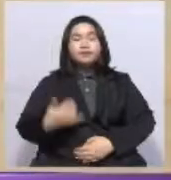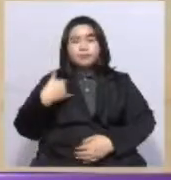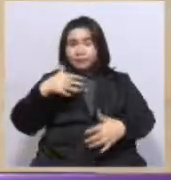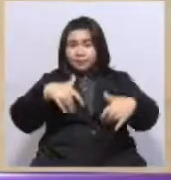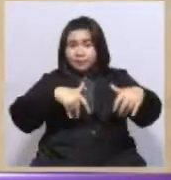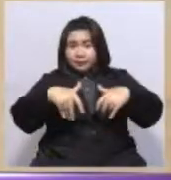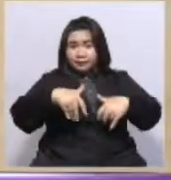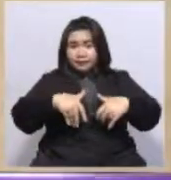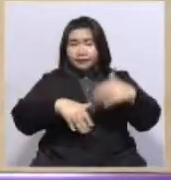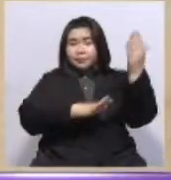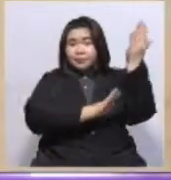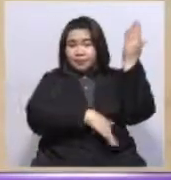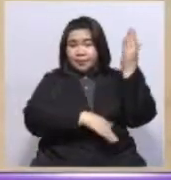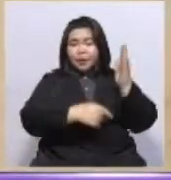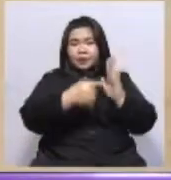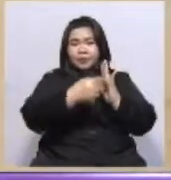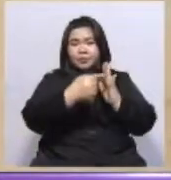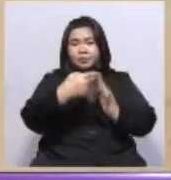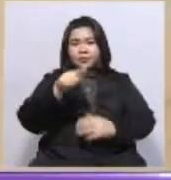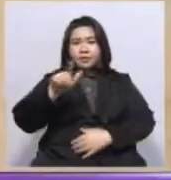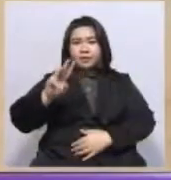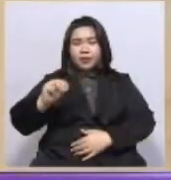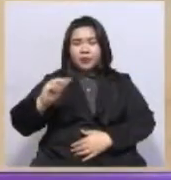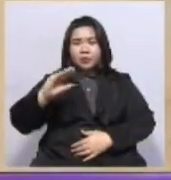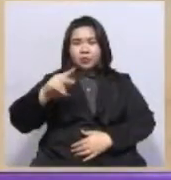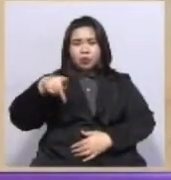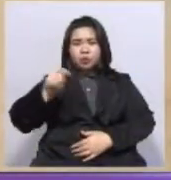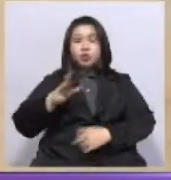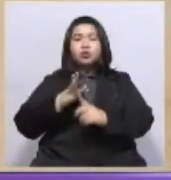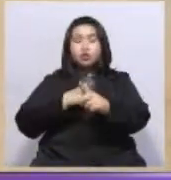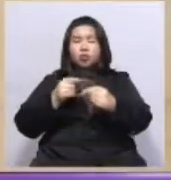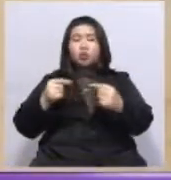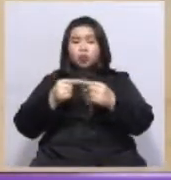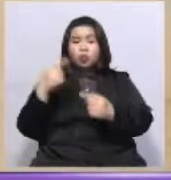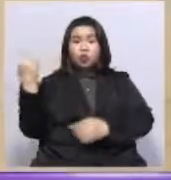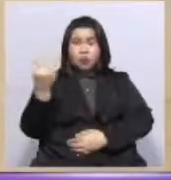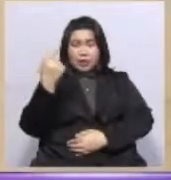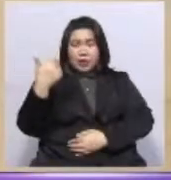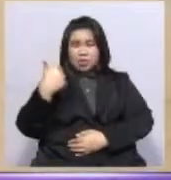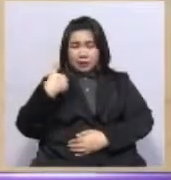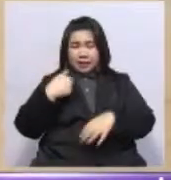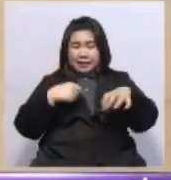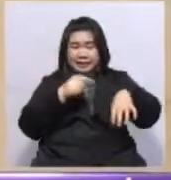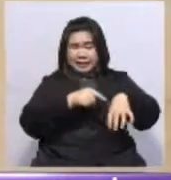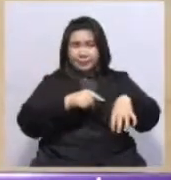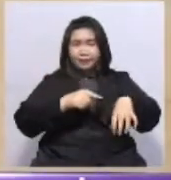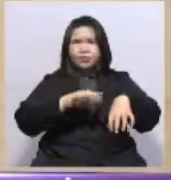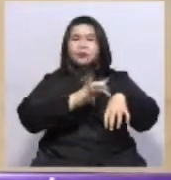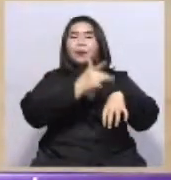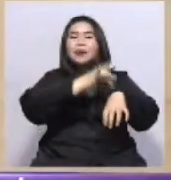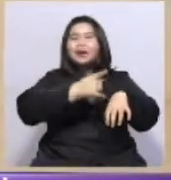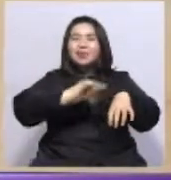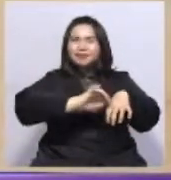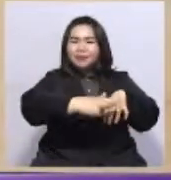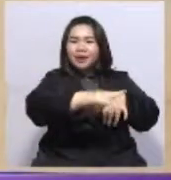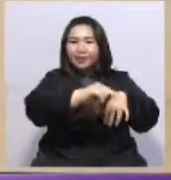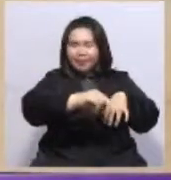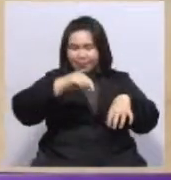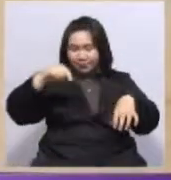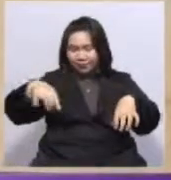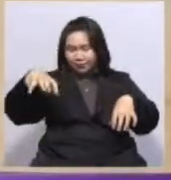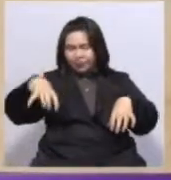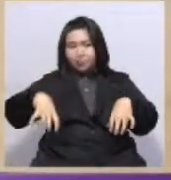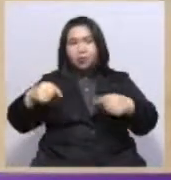ุมชนท่องเที่ยวแหลมโพเป็นอีกหนึ่งสถานที่ท่องเที่ยวของจังหวัดปัตตานีที่มีทั้งสถานที่ท่องเที่ยวทางธรรมชาติและสถาน